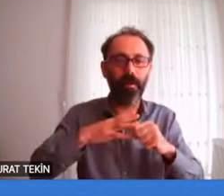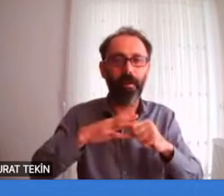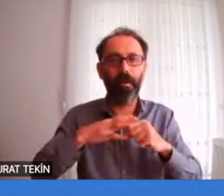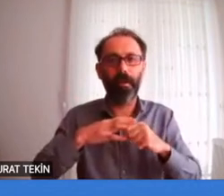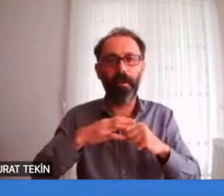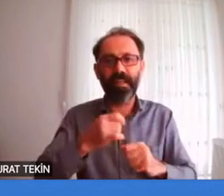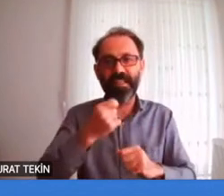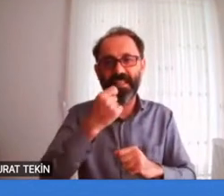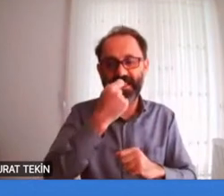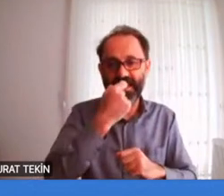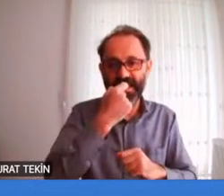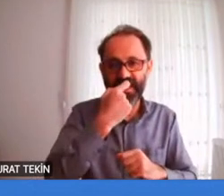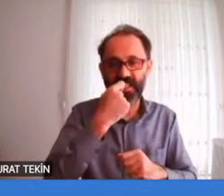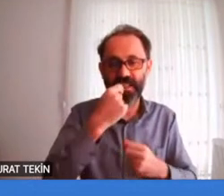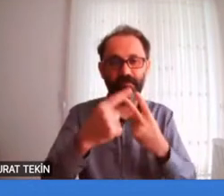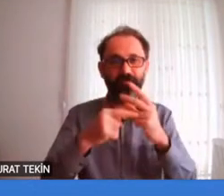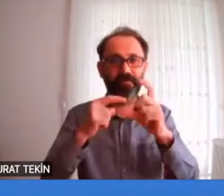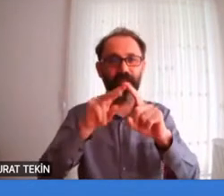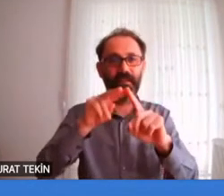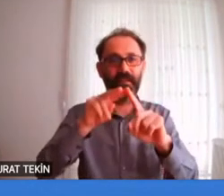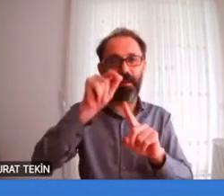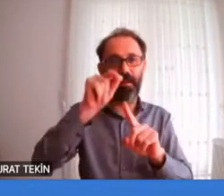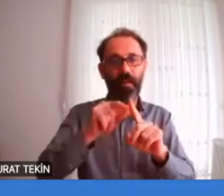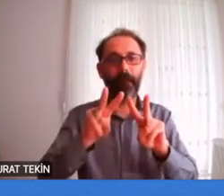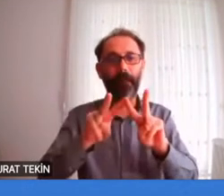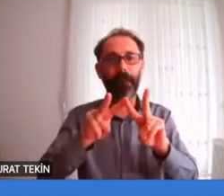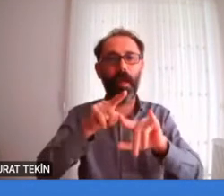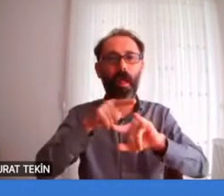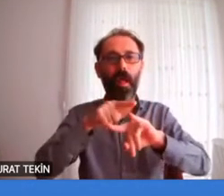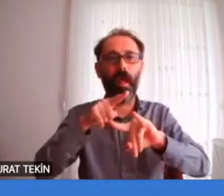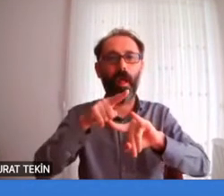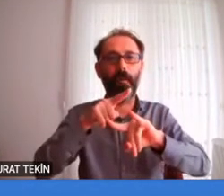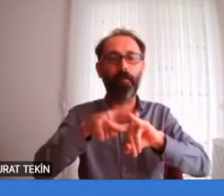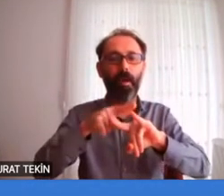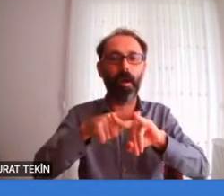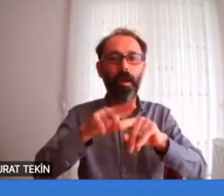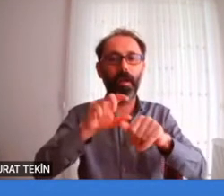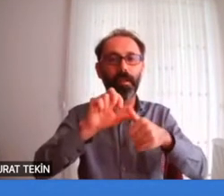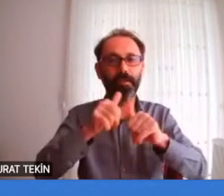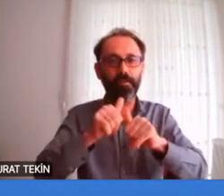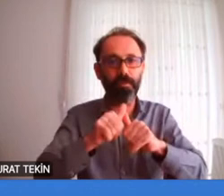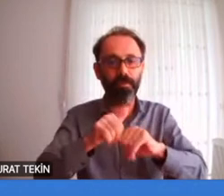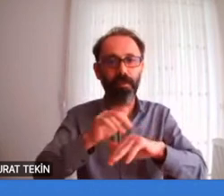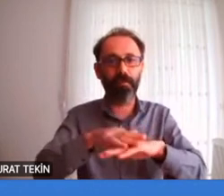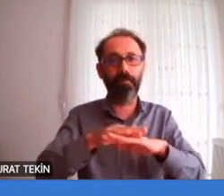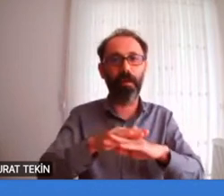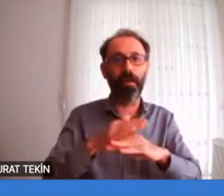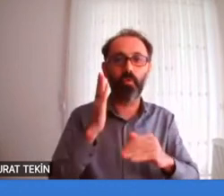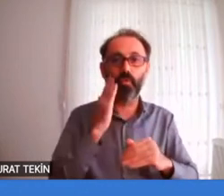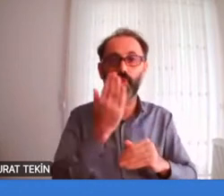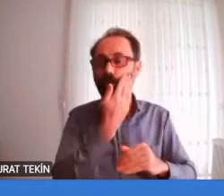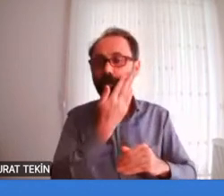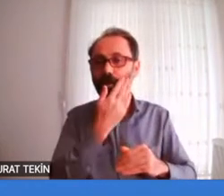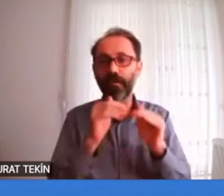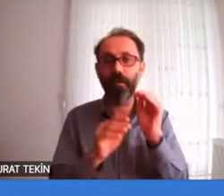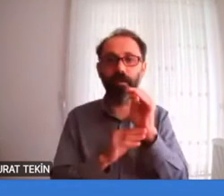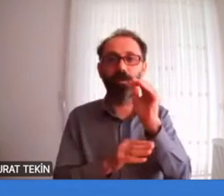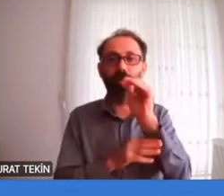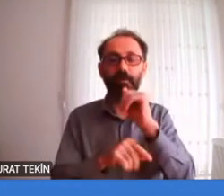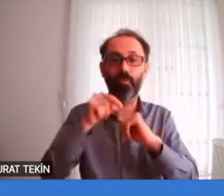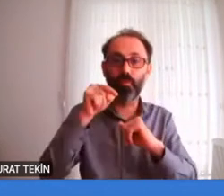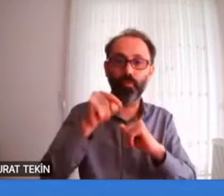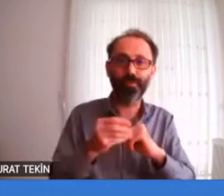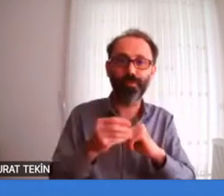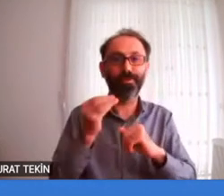Ankara Yeni Mahalle Spor Kulübü'nün oyuncusuyum. Tokat'ta yaşıyorum. Gerçekten bu güzel ekibinde bir